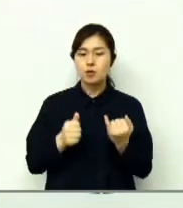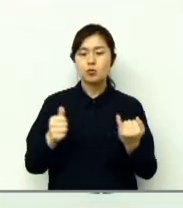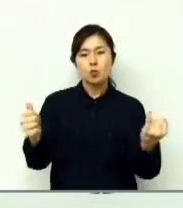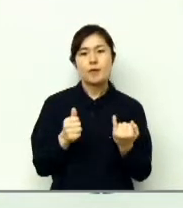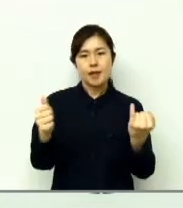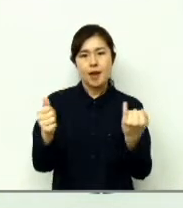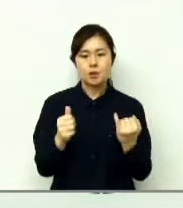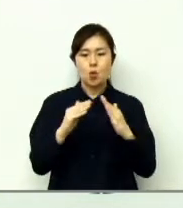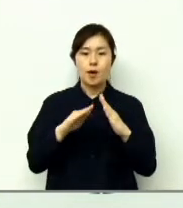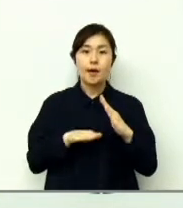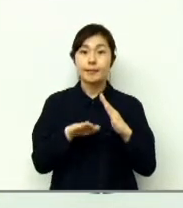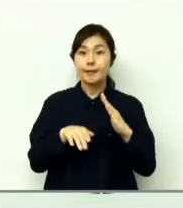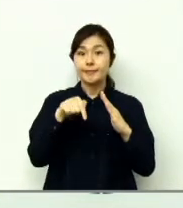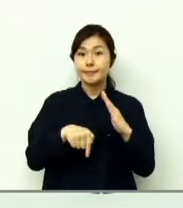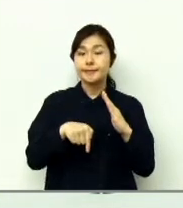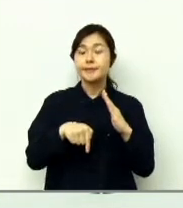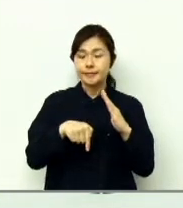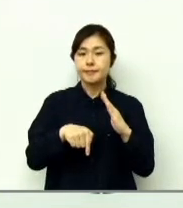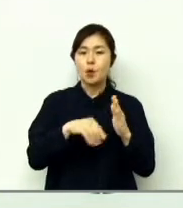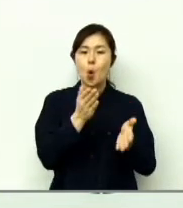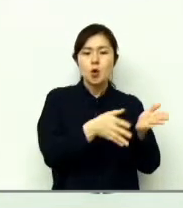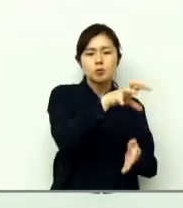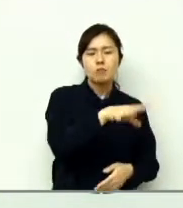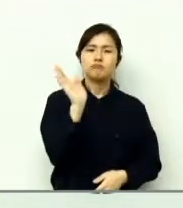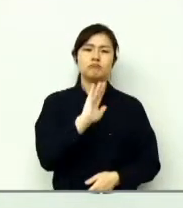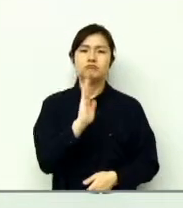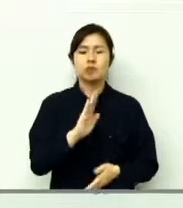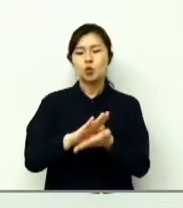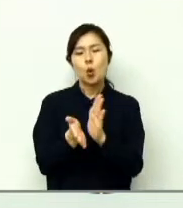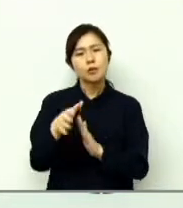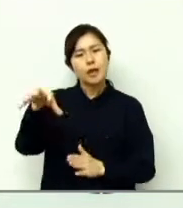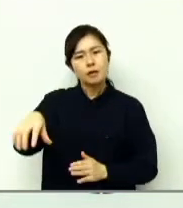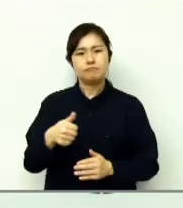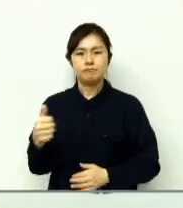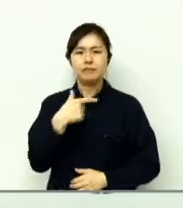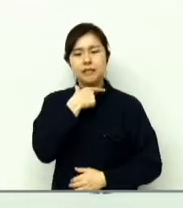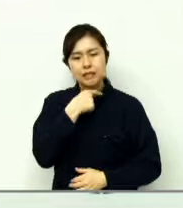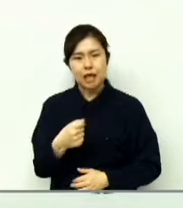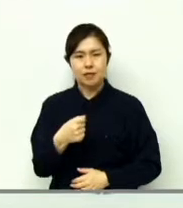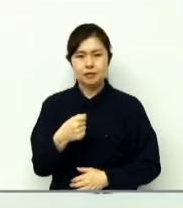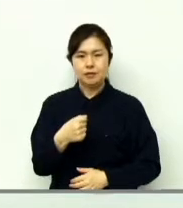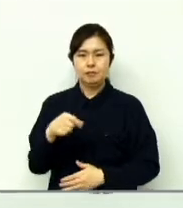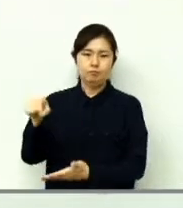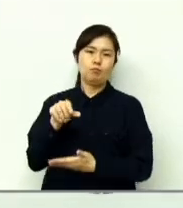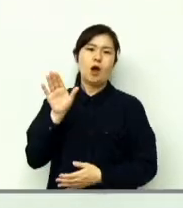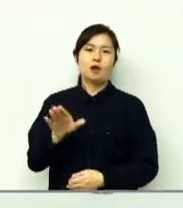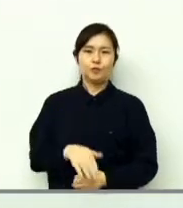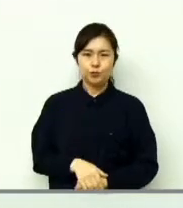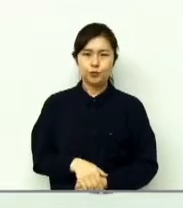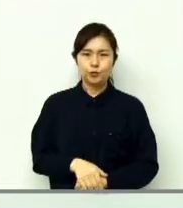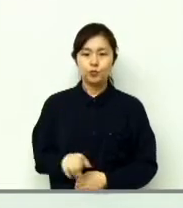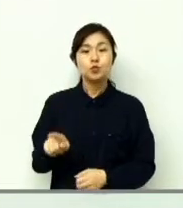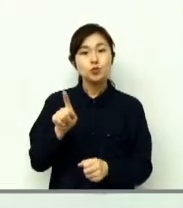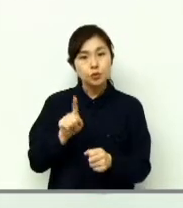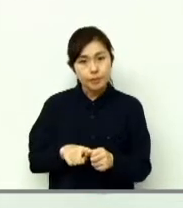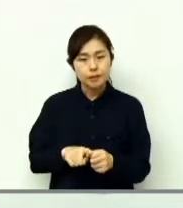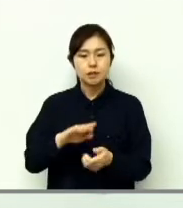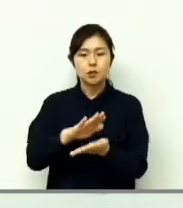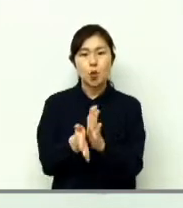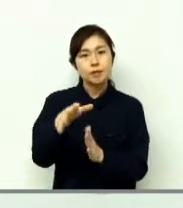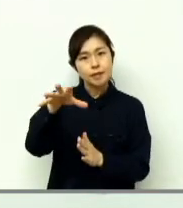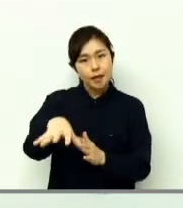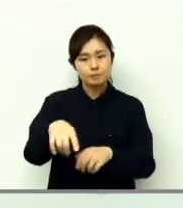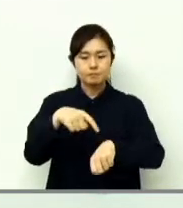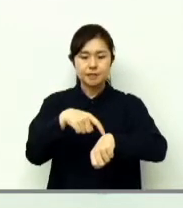幼稚園へ通わせたいというニーズに対応していくためにですね、年間を通じて長時間の預かり保